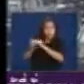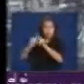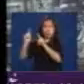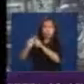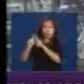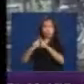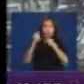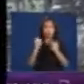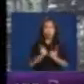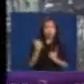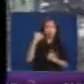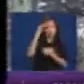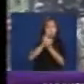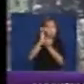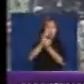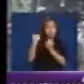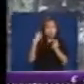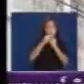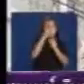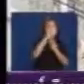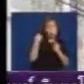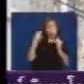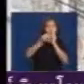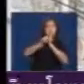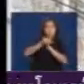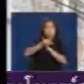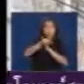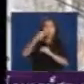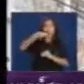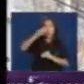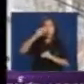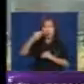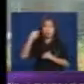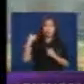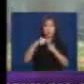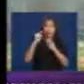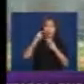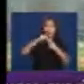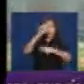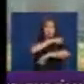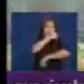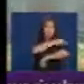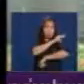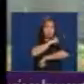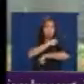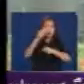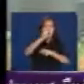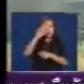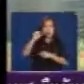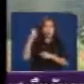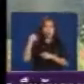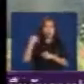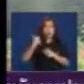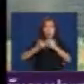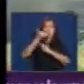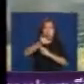ข่าวจึงลงพื้นที่สำรวจเขตเลือกตั้งที่28บางบอนหนองแขมซึ่งเป็นพื้นที่แข่งขันระหว่างพันตำรวจเอกนายแพทย์สามารถม่วงสิริผู้สมัครพรรคประช